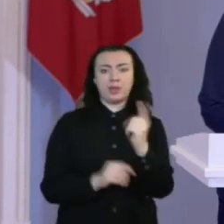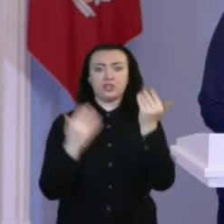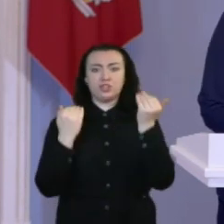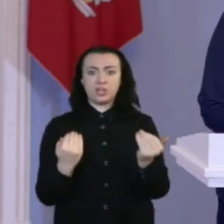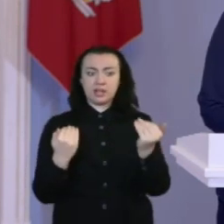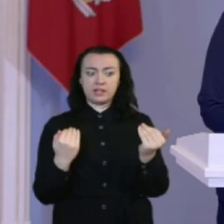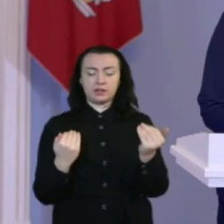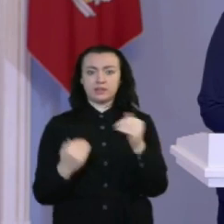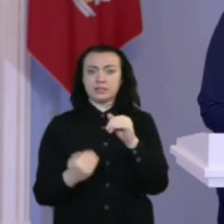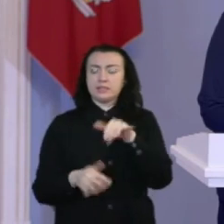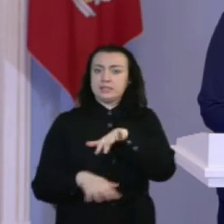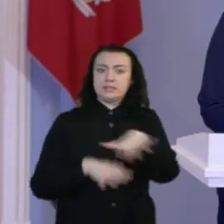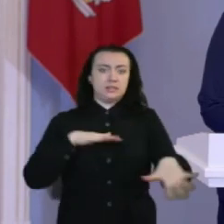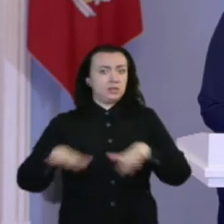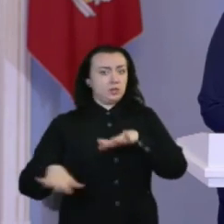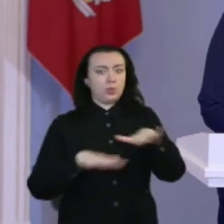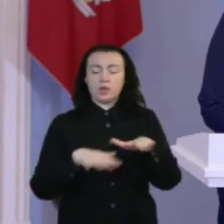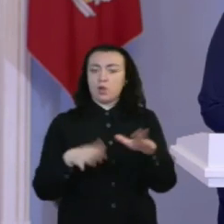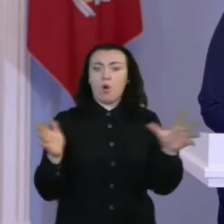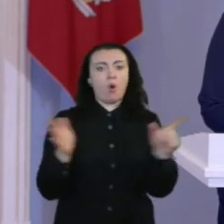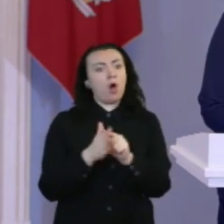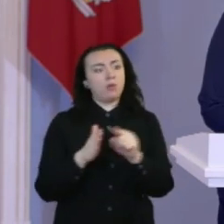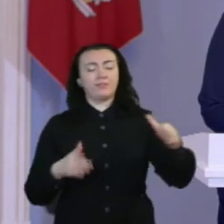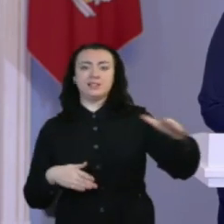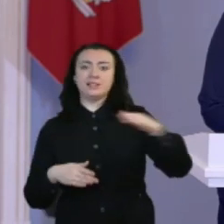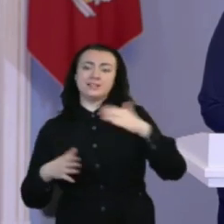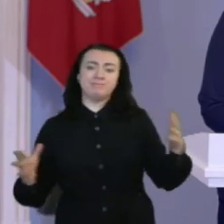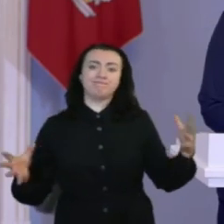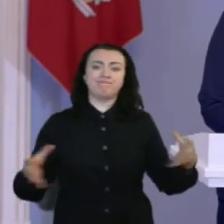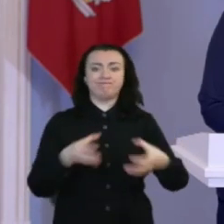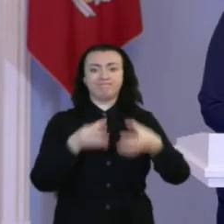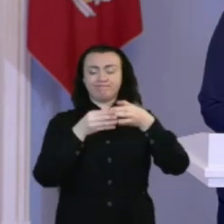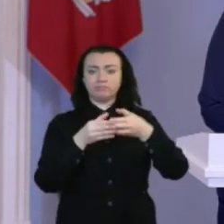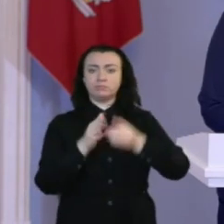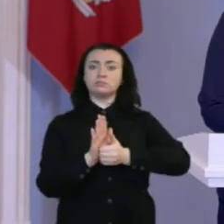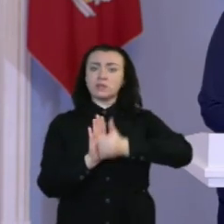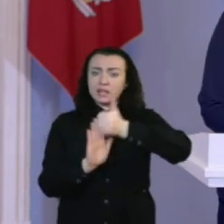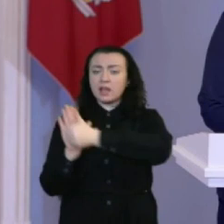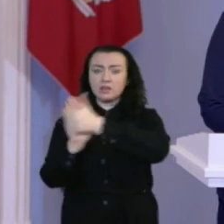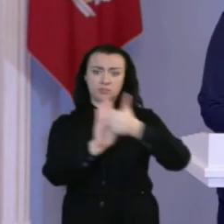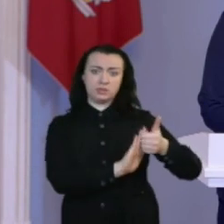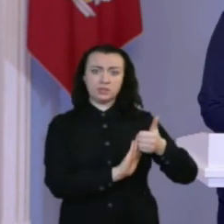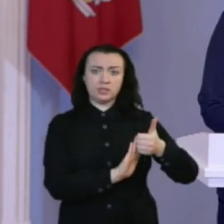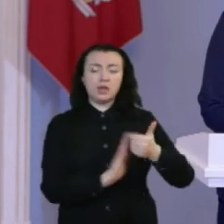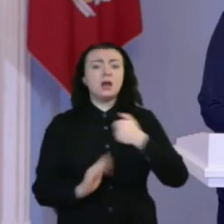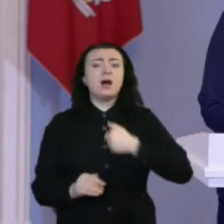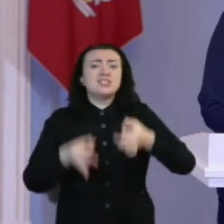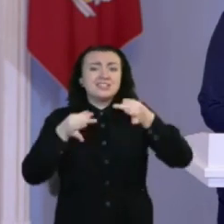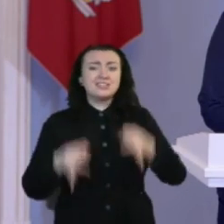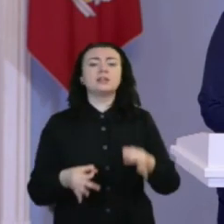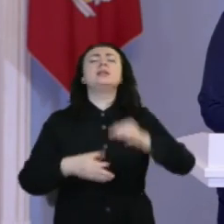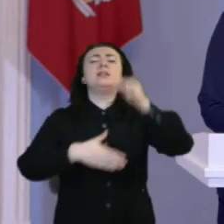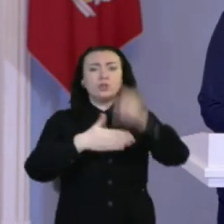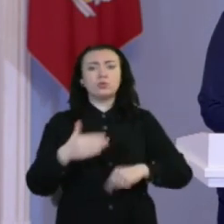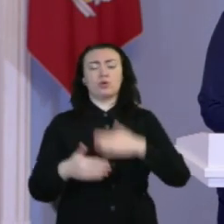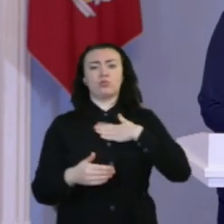gyvename tokiomis aplinkybėmis, kad privalome būti susitelkę, orus, gerbti vienas kitą ir aš tikrai nebejoju, kad